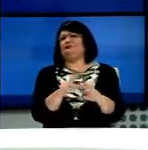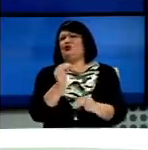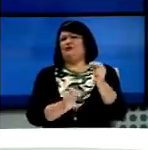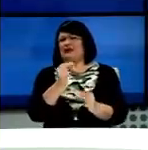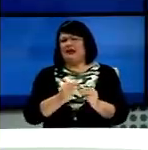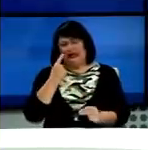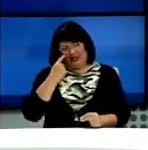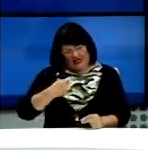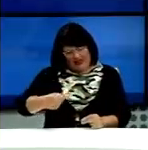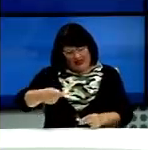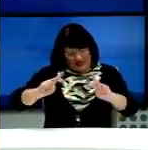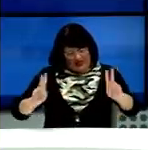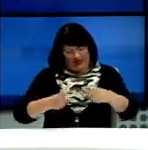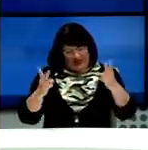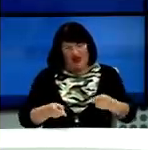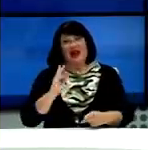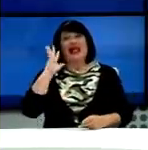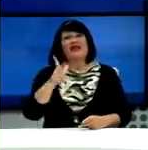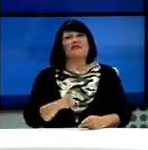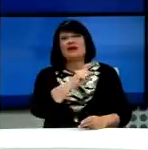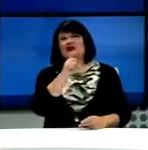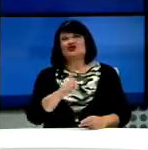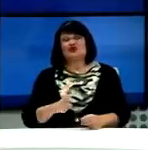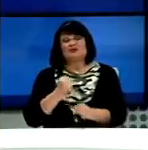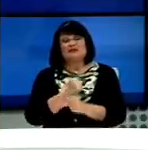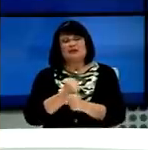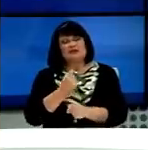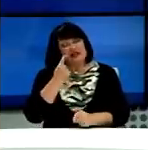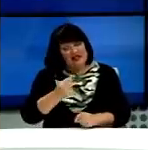Διότι η καθημερινότητα είναι πεισματάρα. Είναι πεισματάρα.